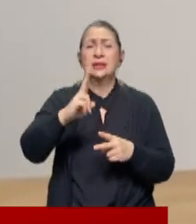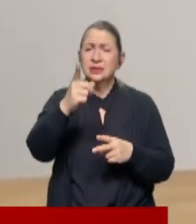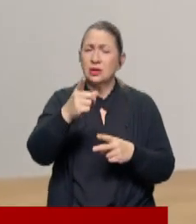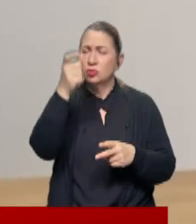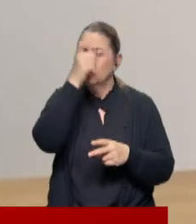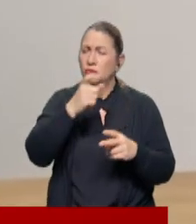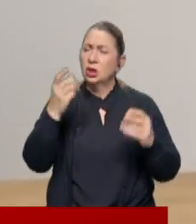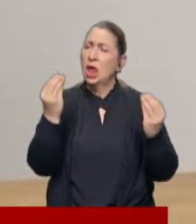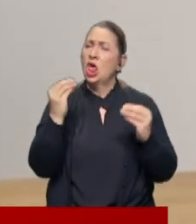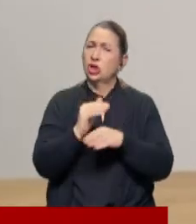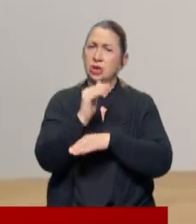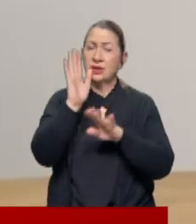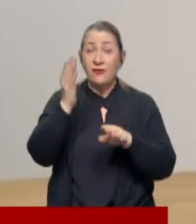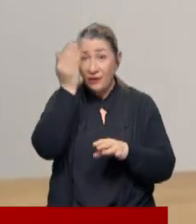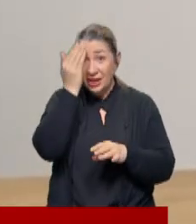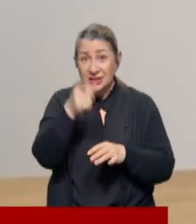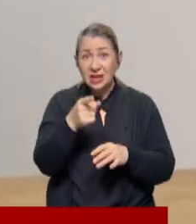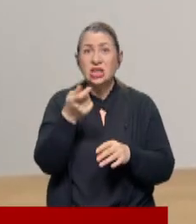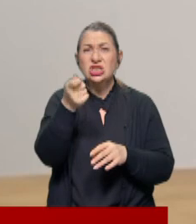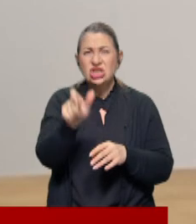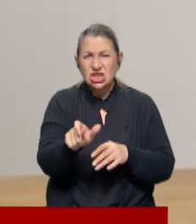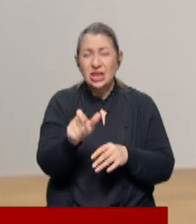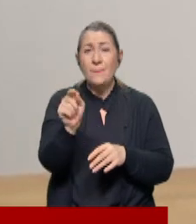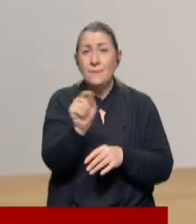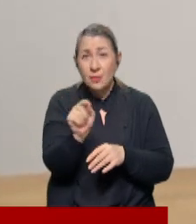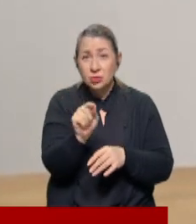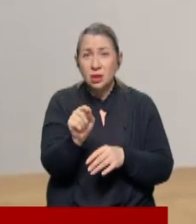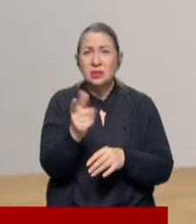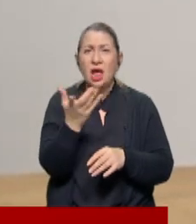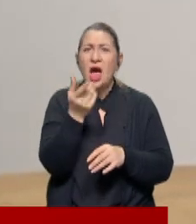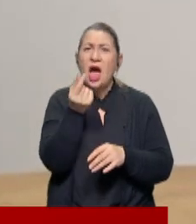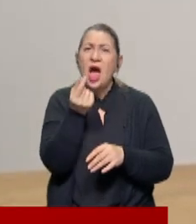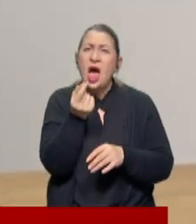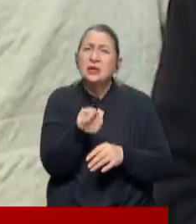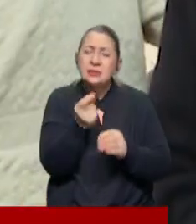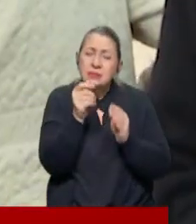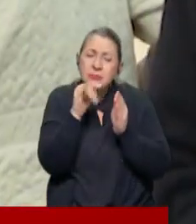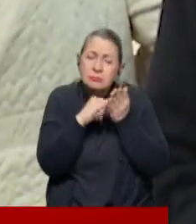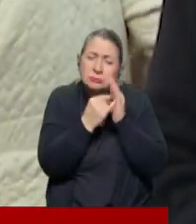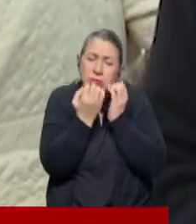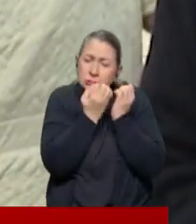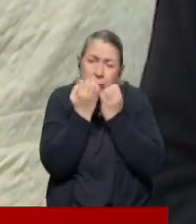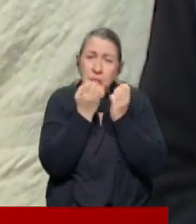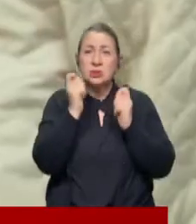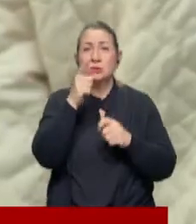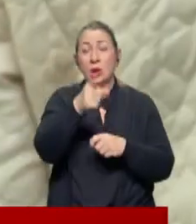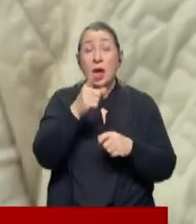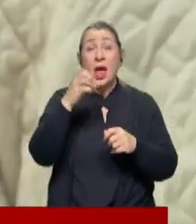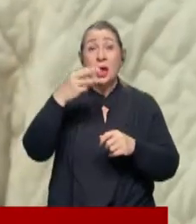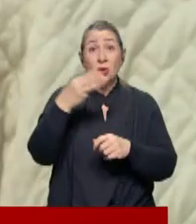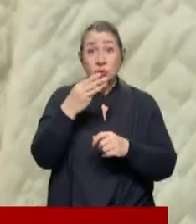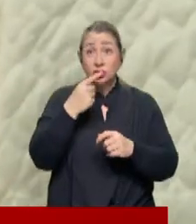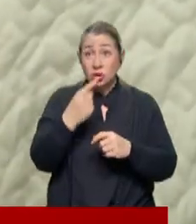zenginsen Türkiye'de iyi yaşarsın. Fakirsen, işçiysen, memursan daha az kullanmak zorundasın. Muhalefet Erdoğan'ın sözlerine